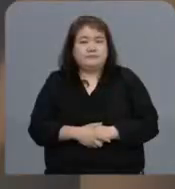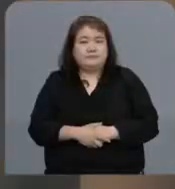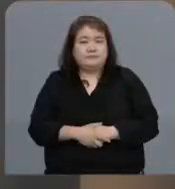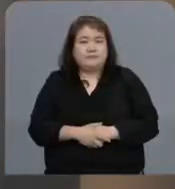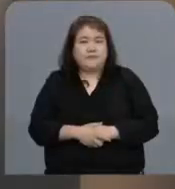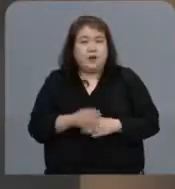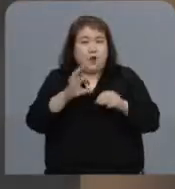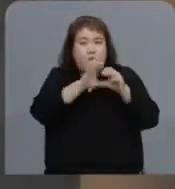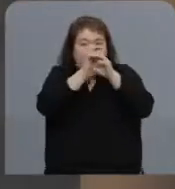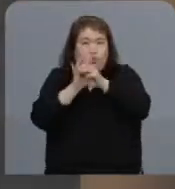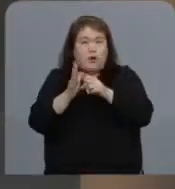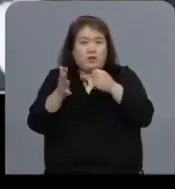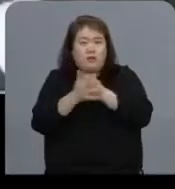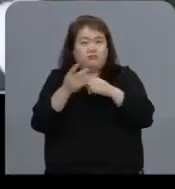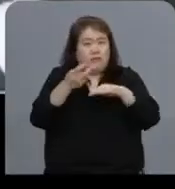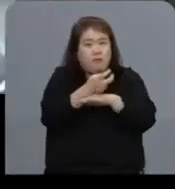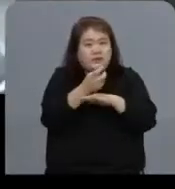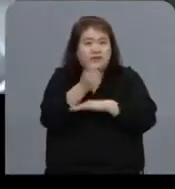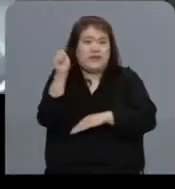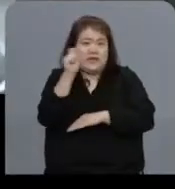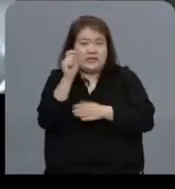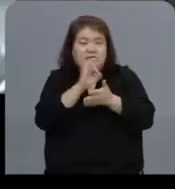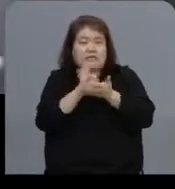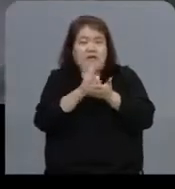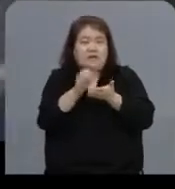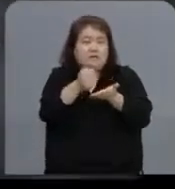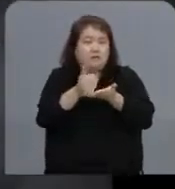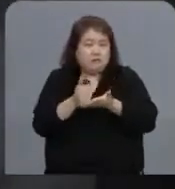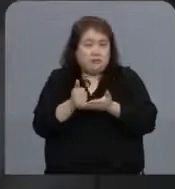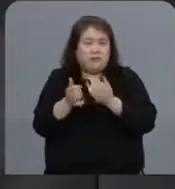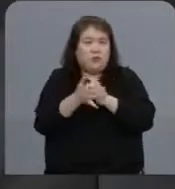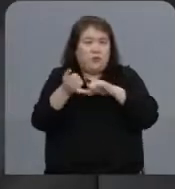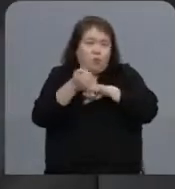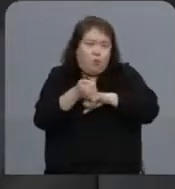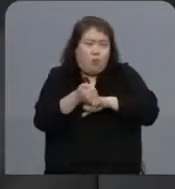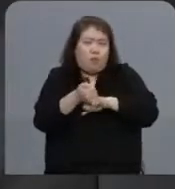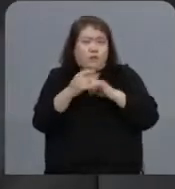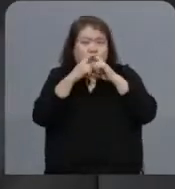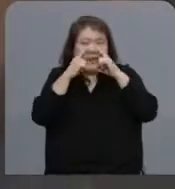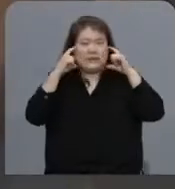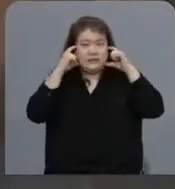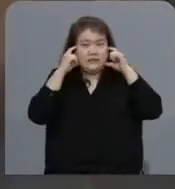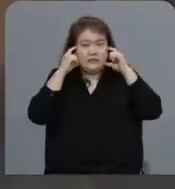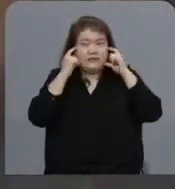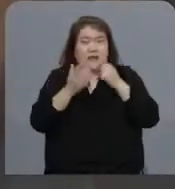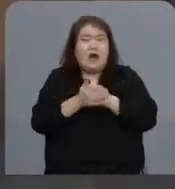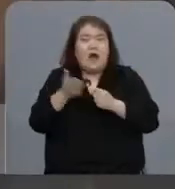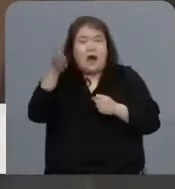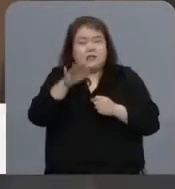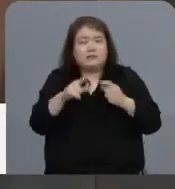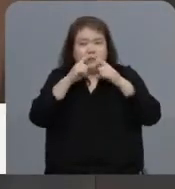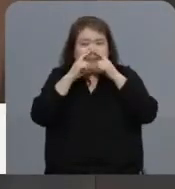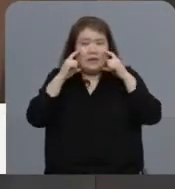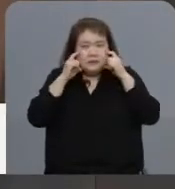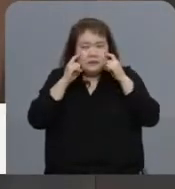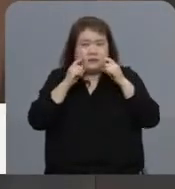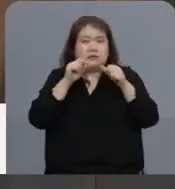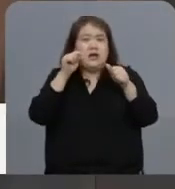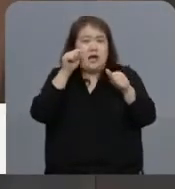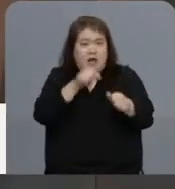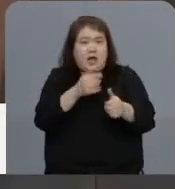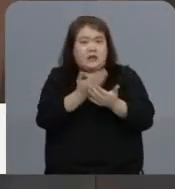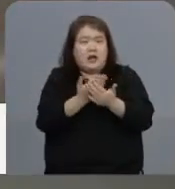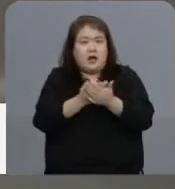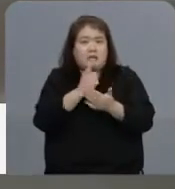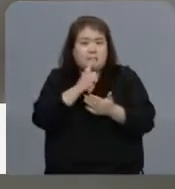코로나 1 구로 버스나 택시를 이용하는 승객에게 필수가 된 마스크 착용 하지만 마스크를 써 달라는 운전사